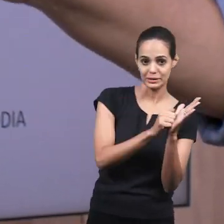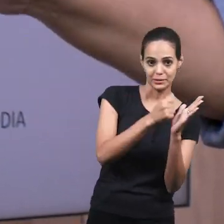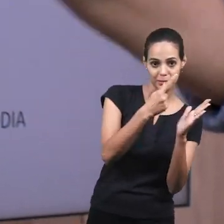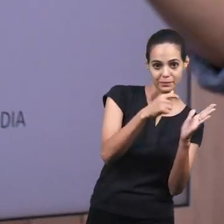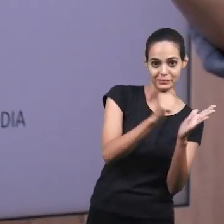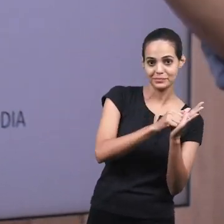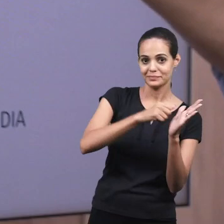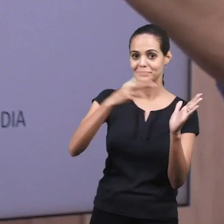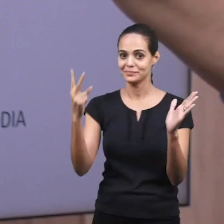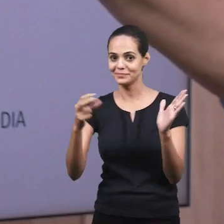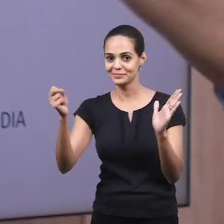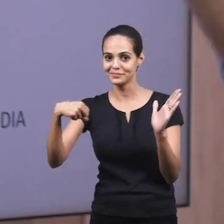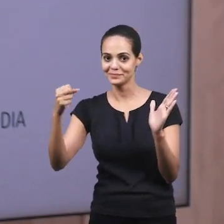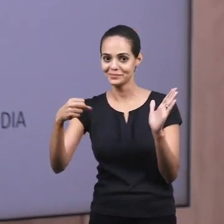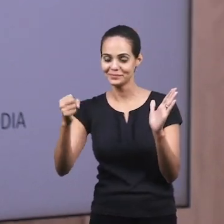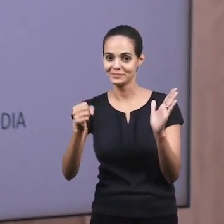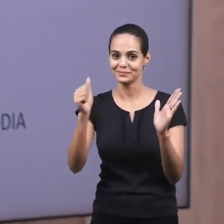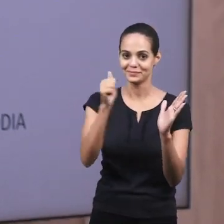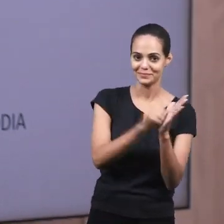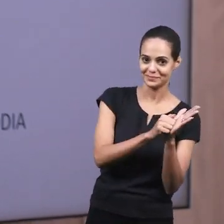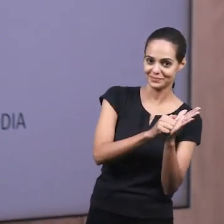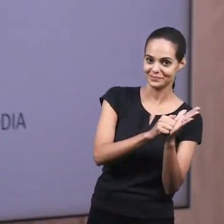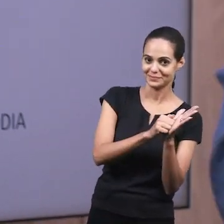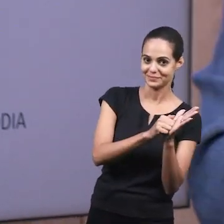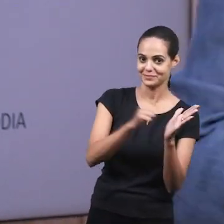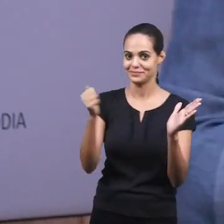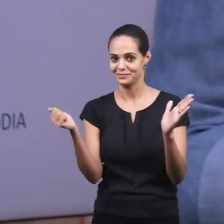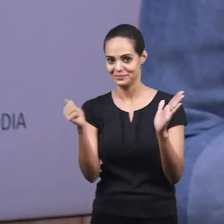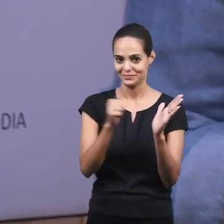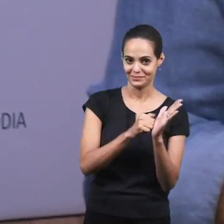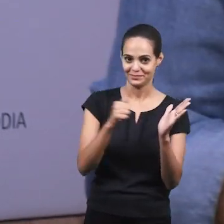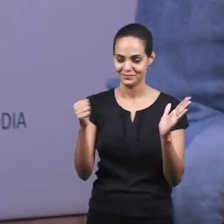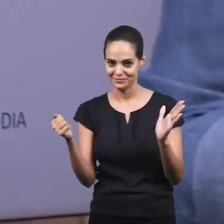joue. Et silence. On va faire comme ça.